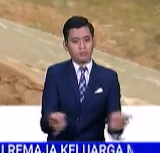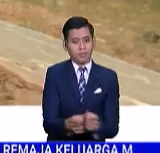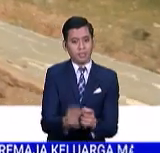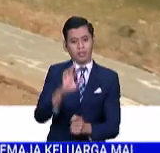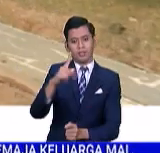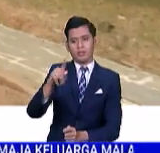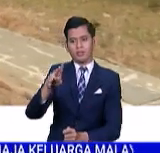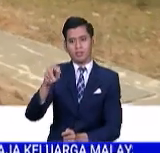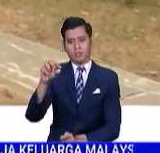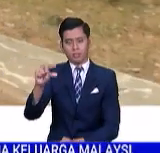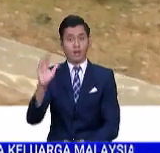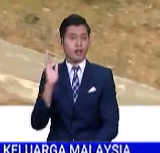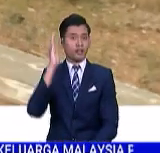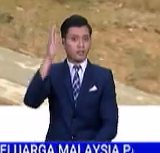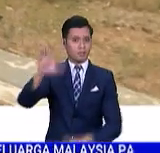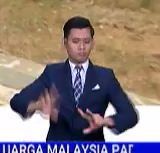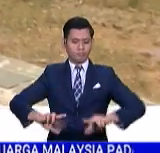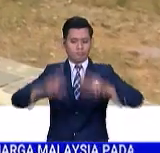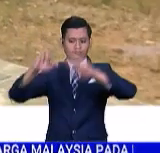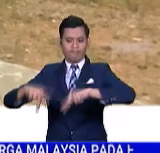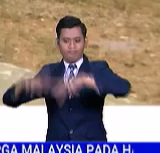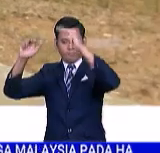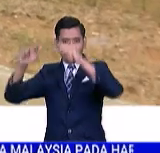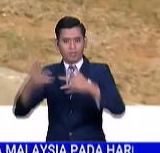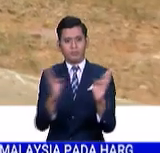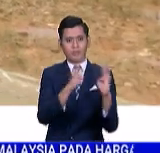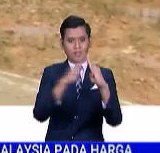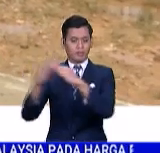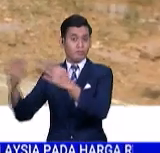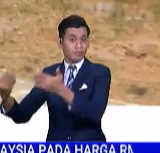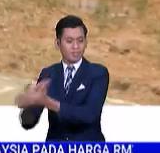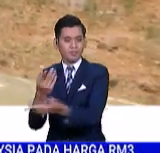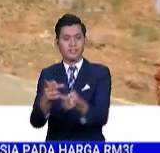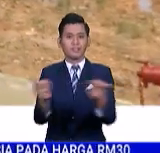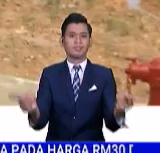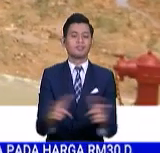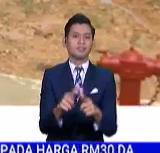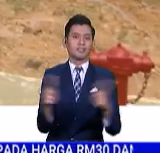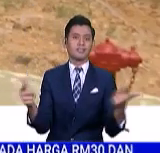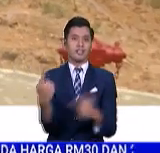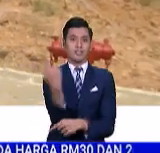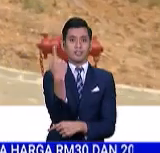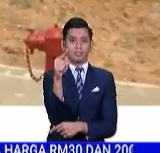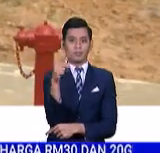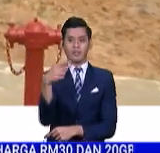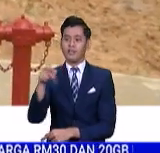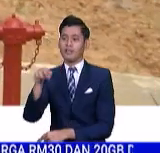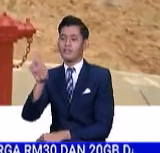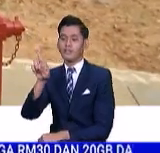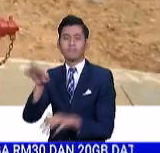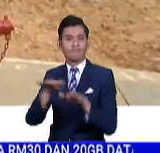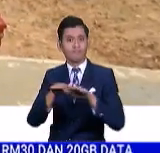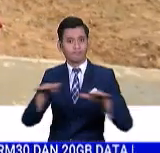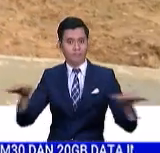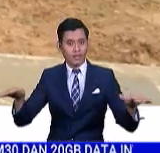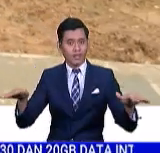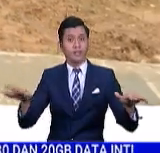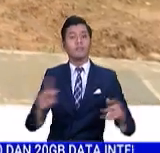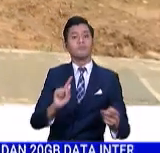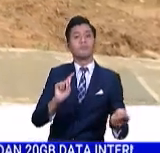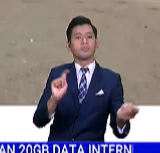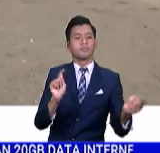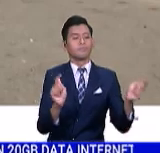pada masa akan datang melalui pembinaan Pekan Baharu Kabong di kawasan seluas 11 hektar. Walaupun